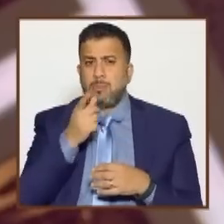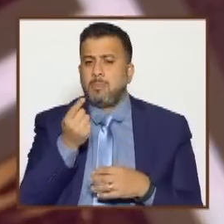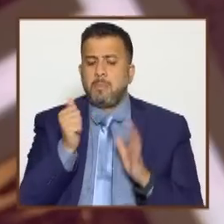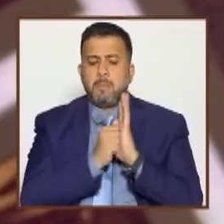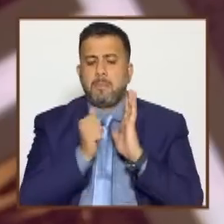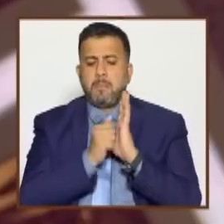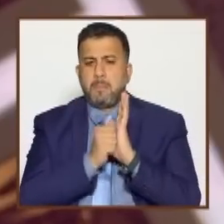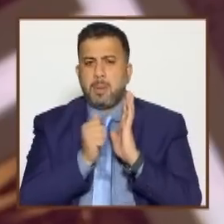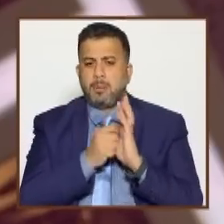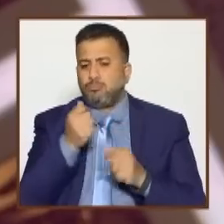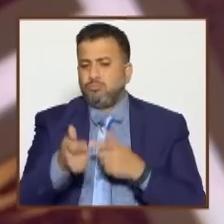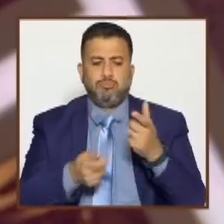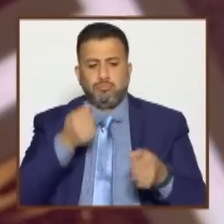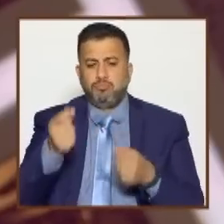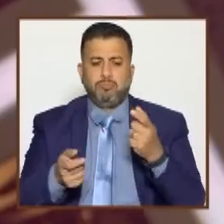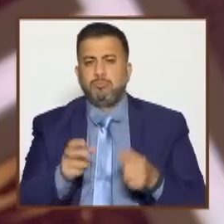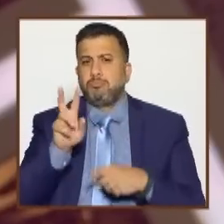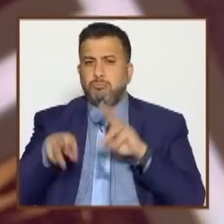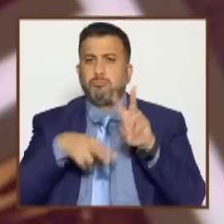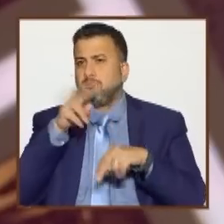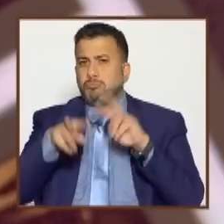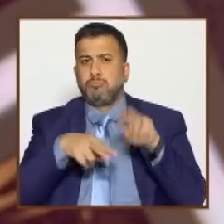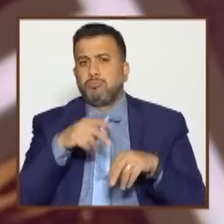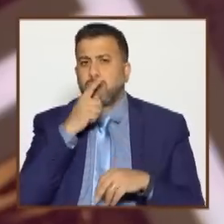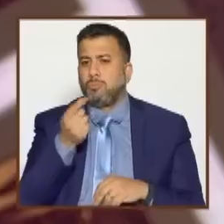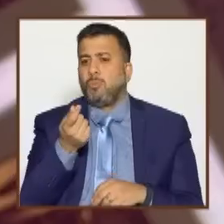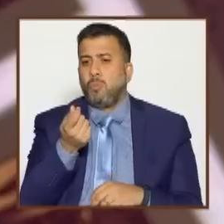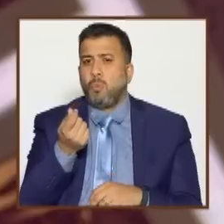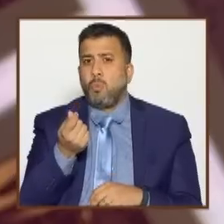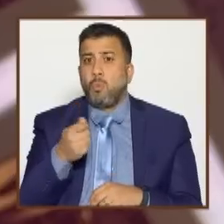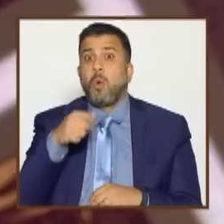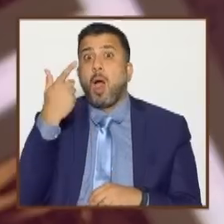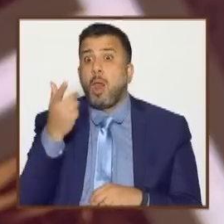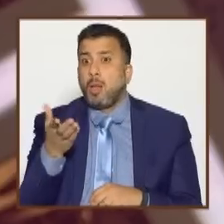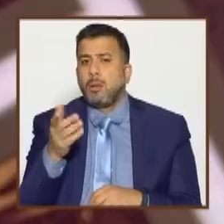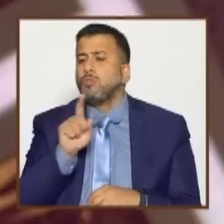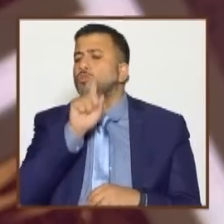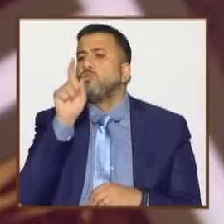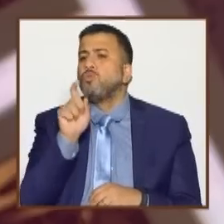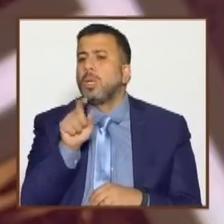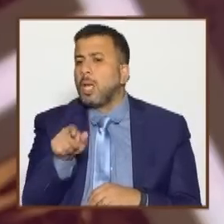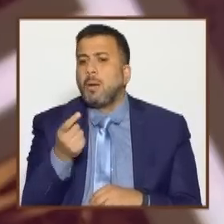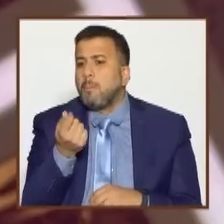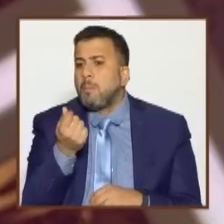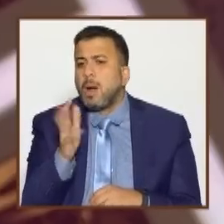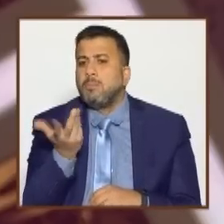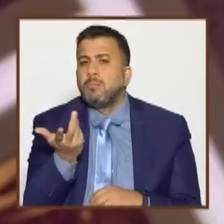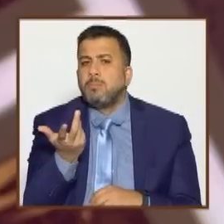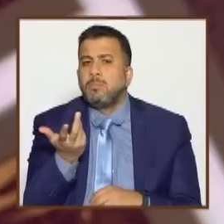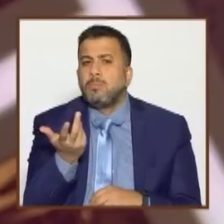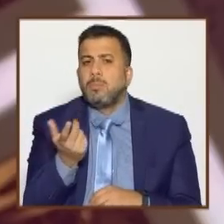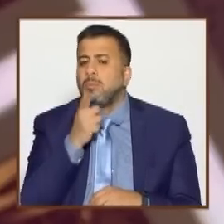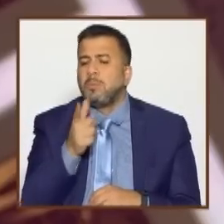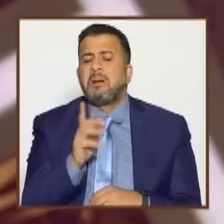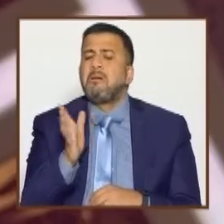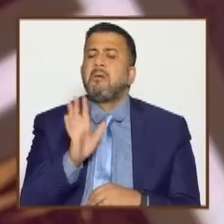على البيت من جملة ما يصرفون، ويأتون بأشياء غالية الثمن، وإذا سألتموهم عن السعر